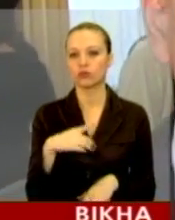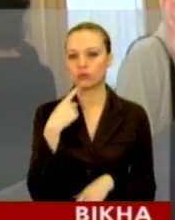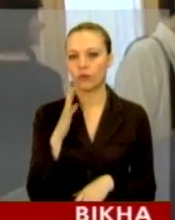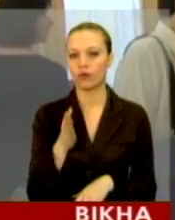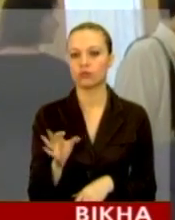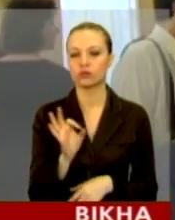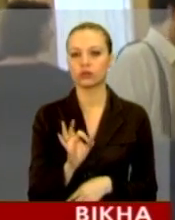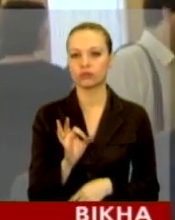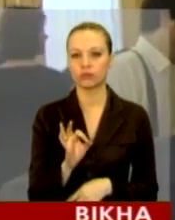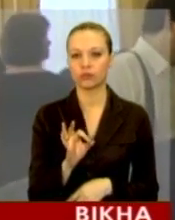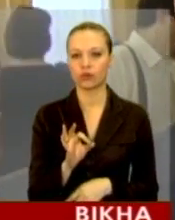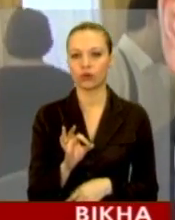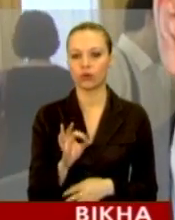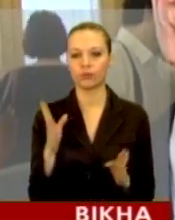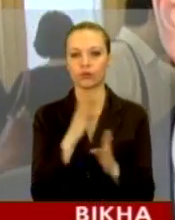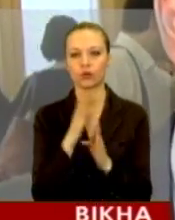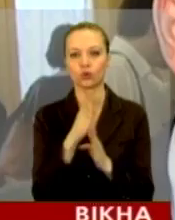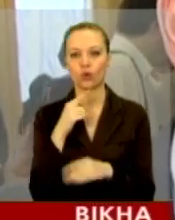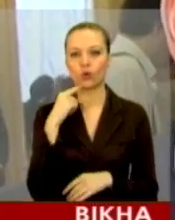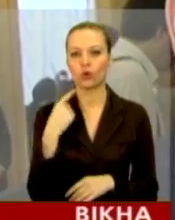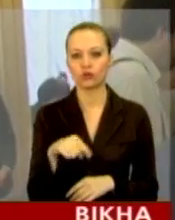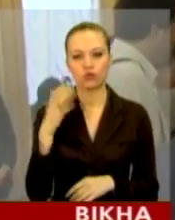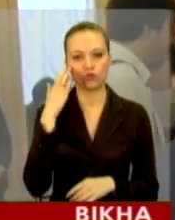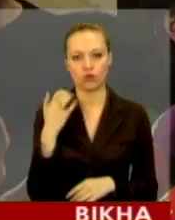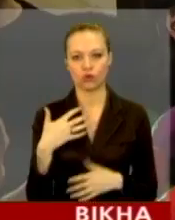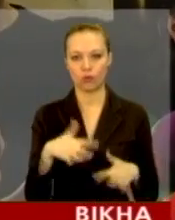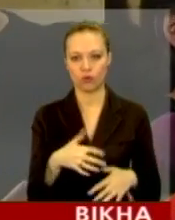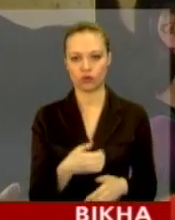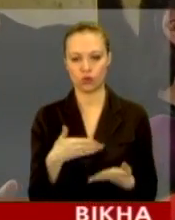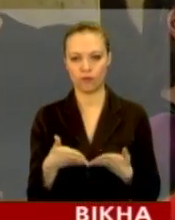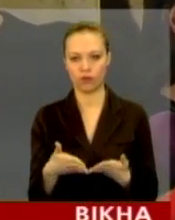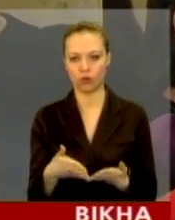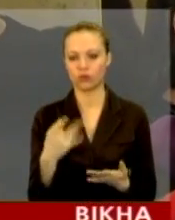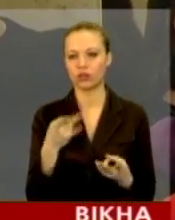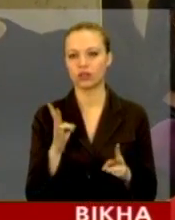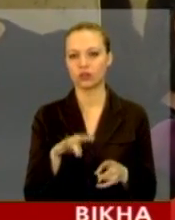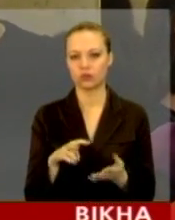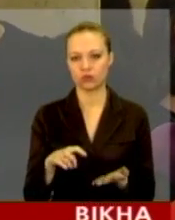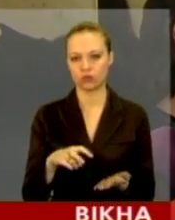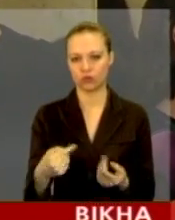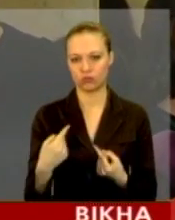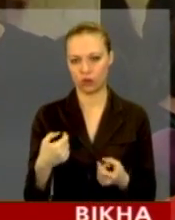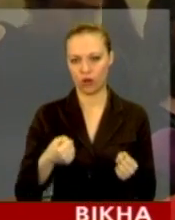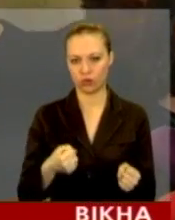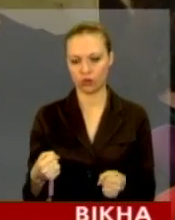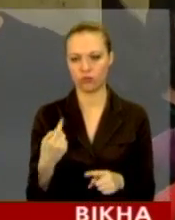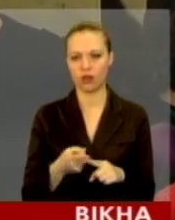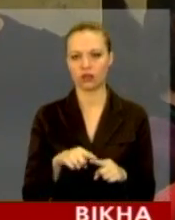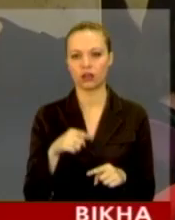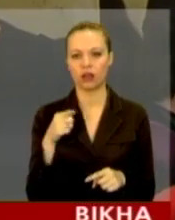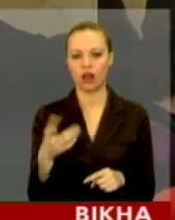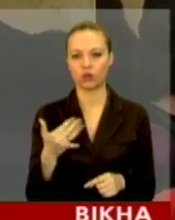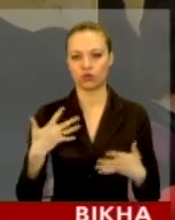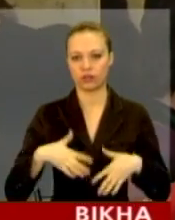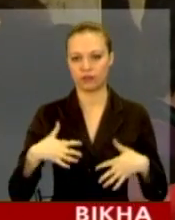про долю російського Чорноморського флоту. Не потрібно бряцати оружієм. Сьогодні та хунта, яка